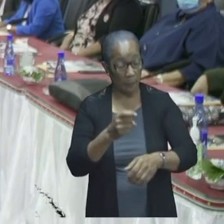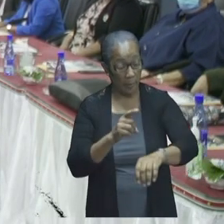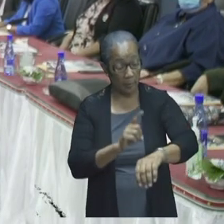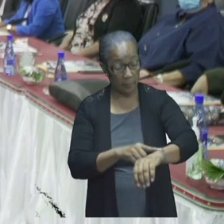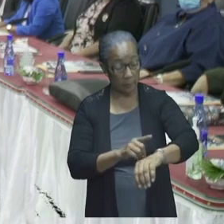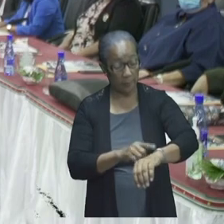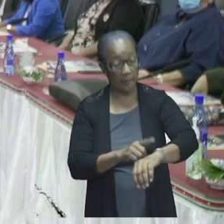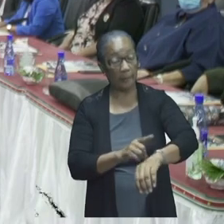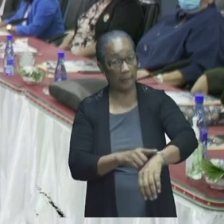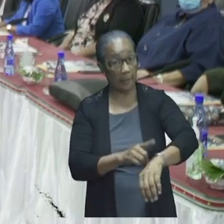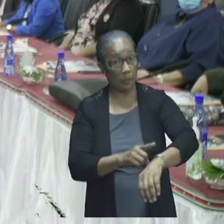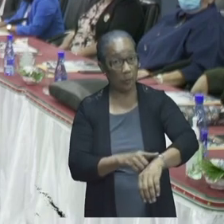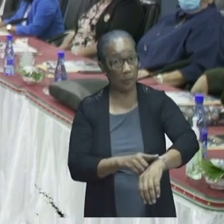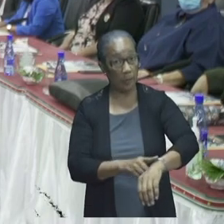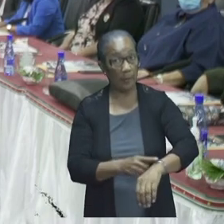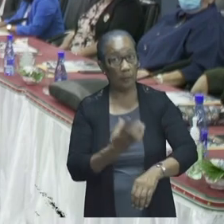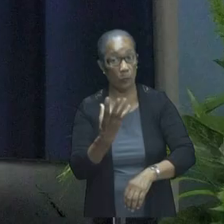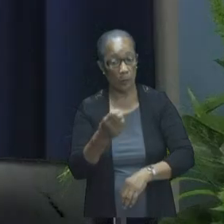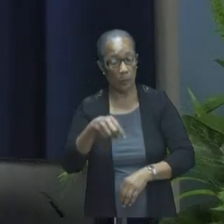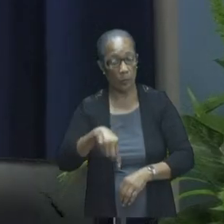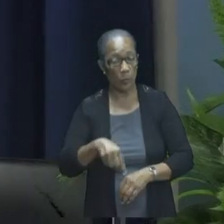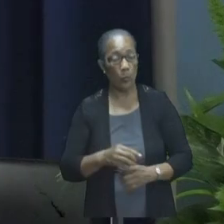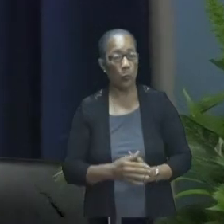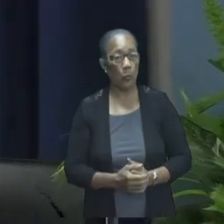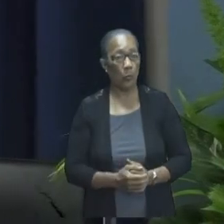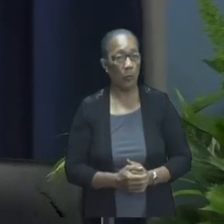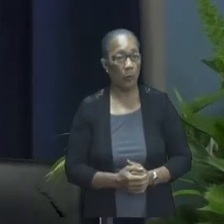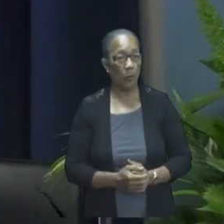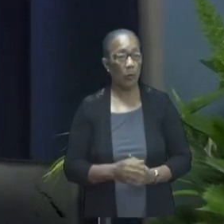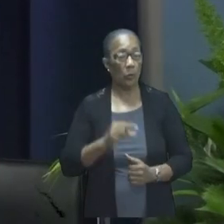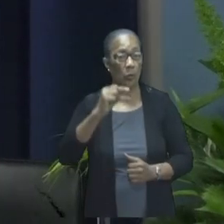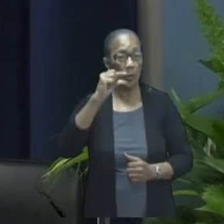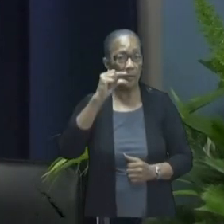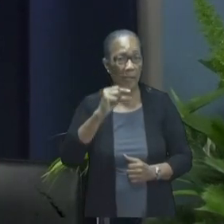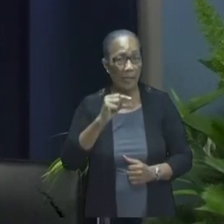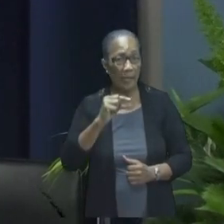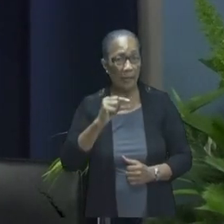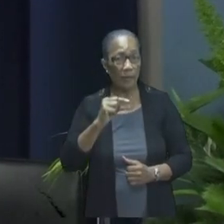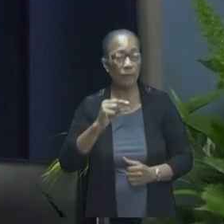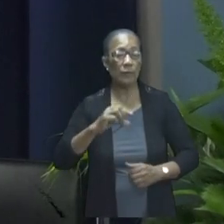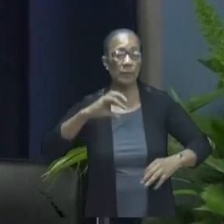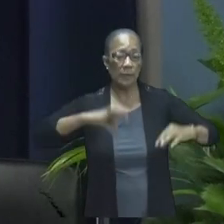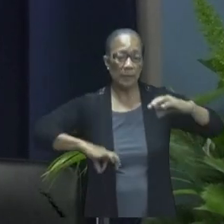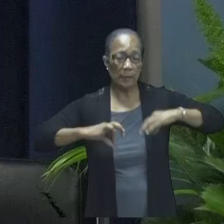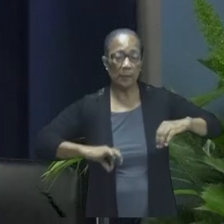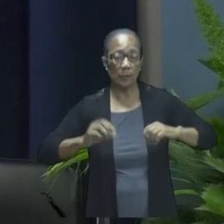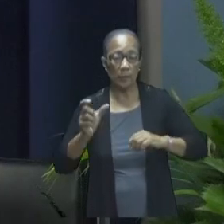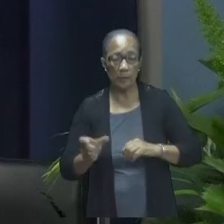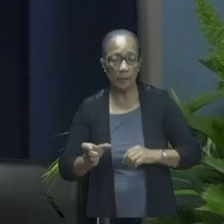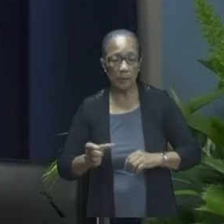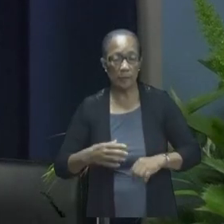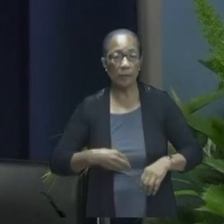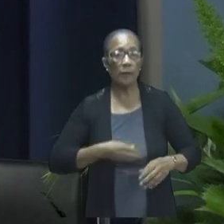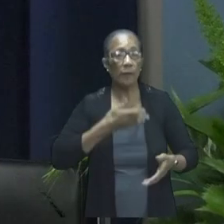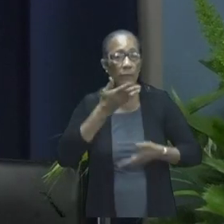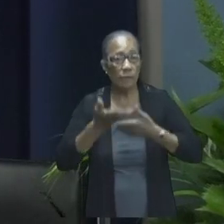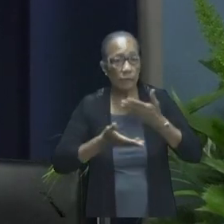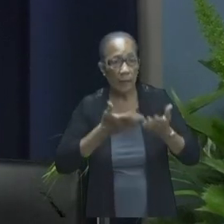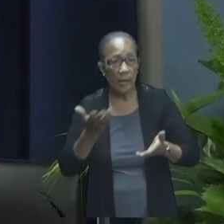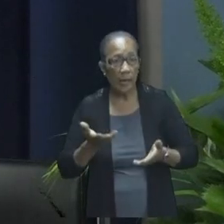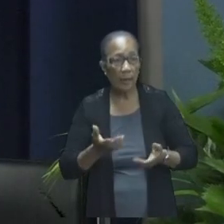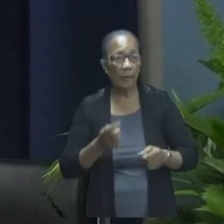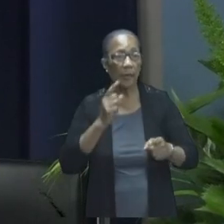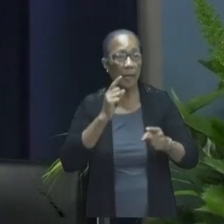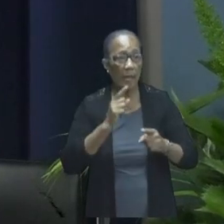niet onze bondgenoot is willen we nog even over gaan naar de ministers die vragen hadden en dan wil ik naar de presidenten luister